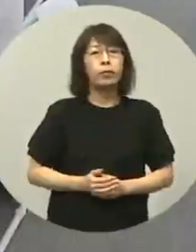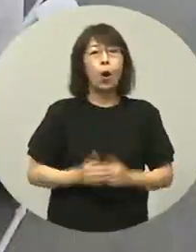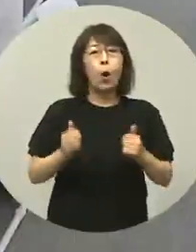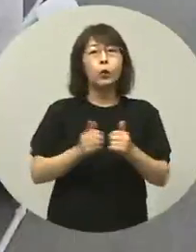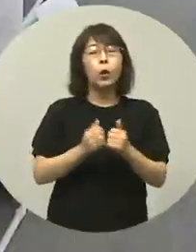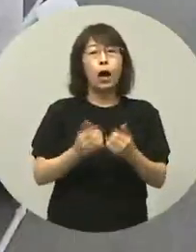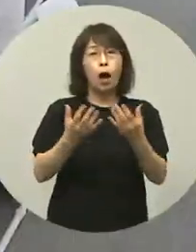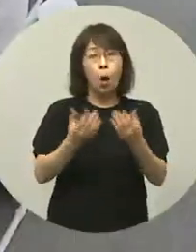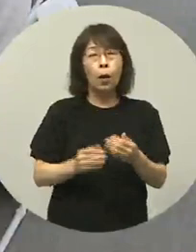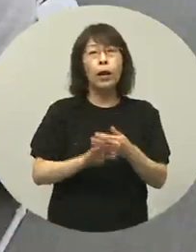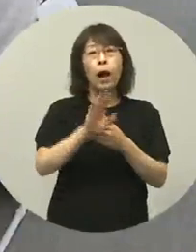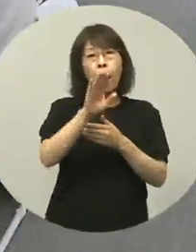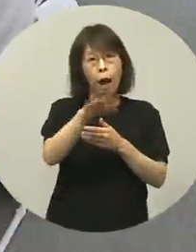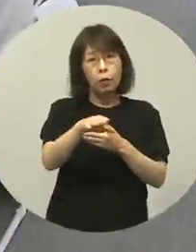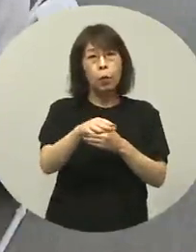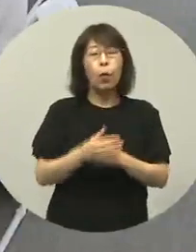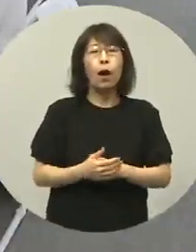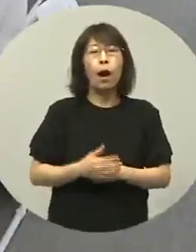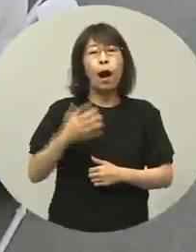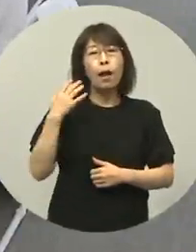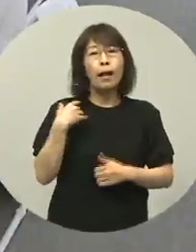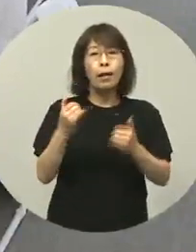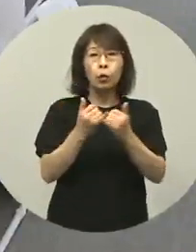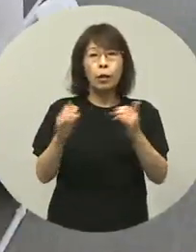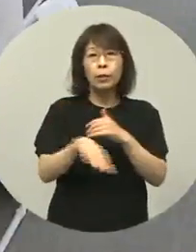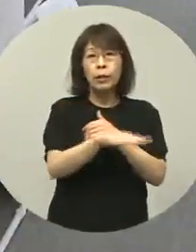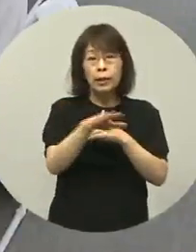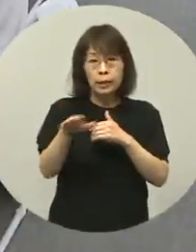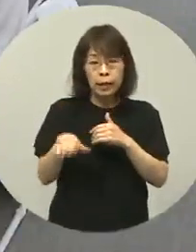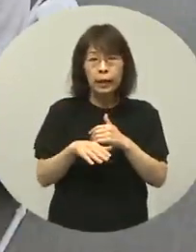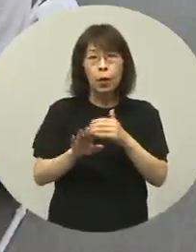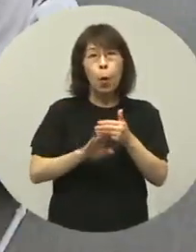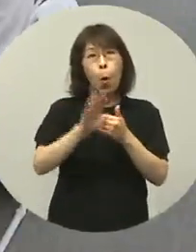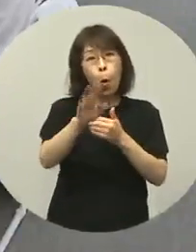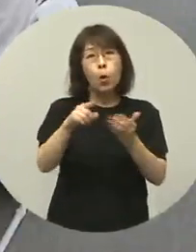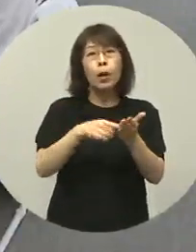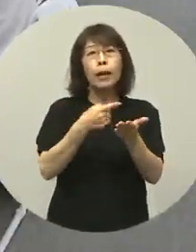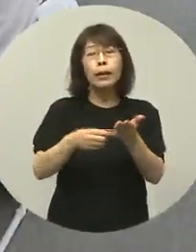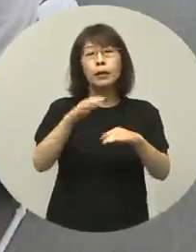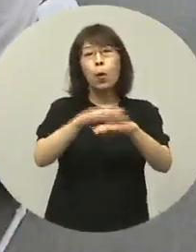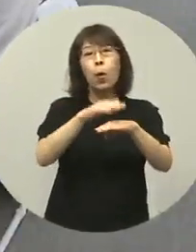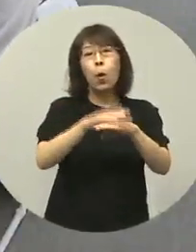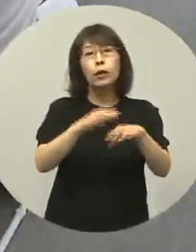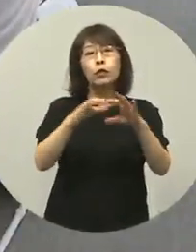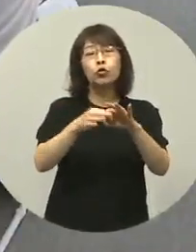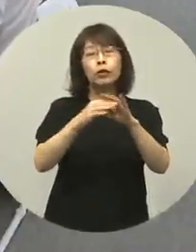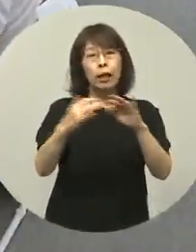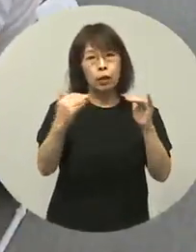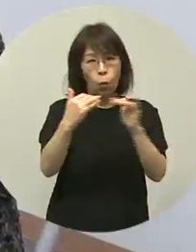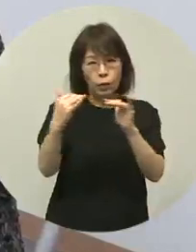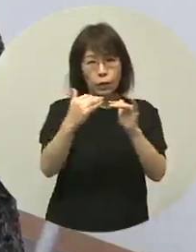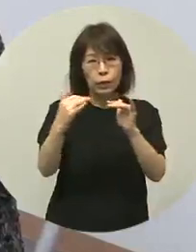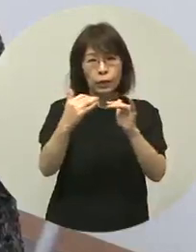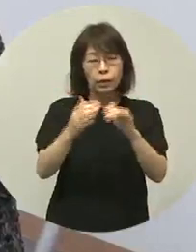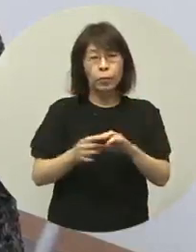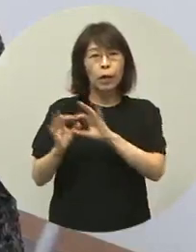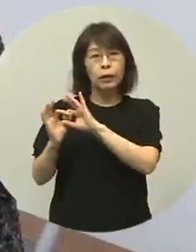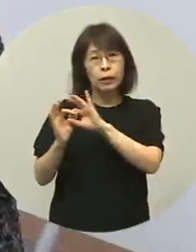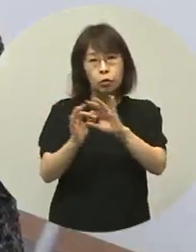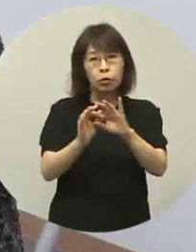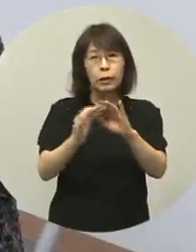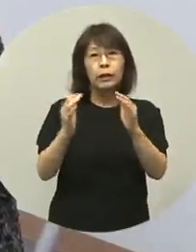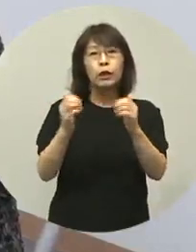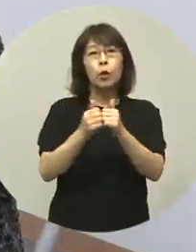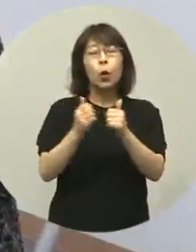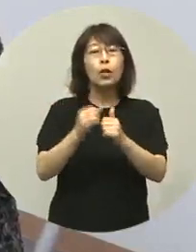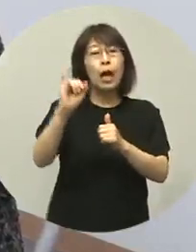相談を受けた後は一度担当者を交えて今後の解決策を協議。引き続き相談者をケアし